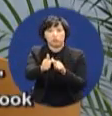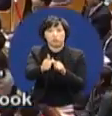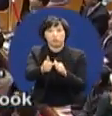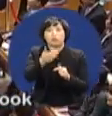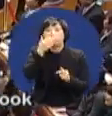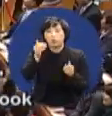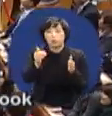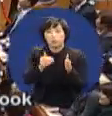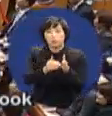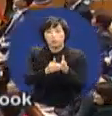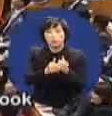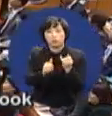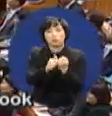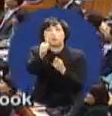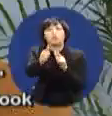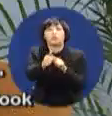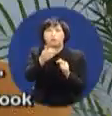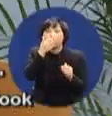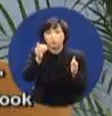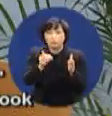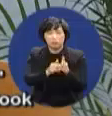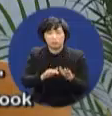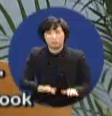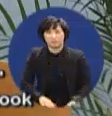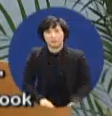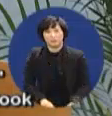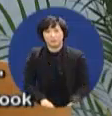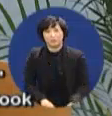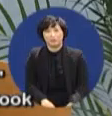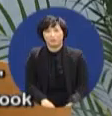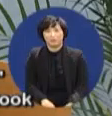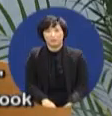먹은지라. 그도 먹은지라. 이렇게